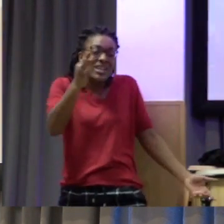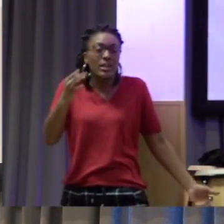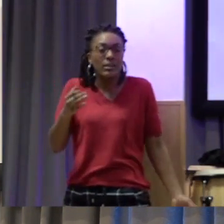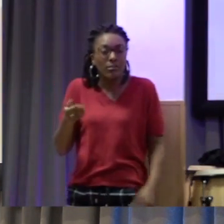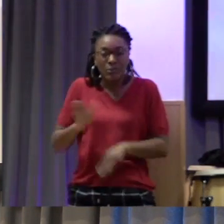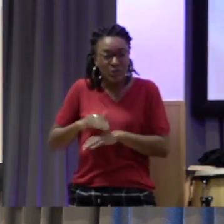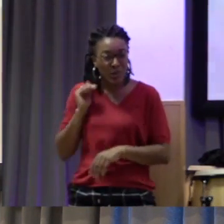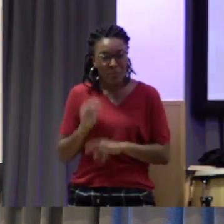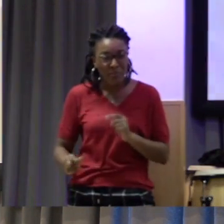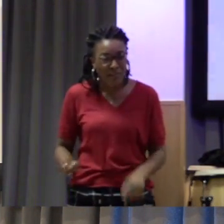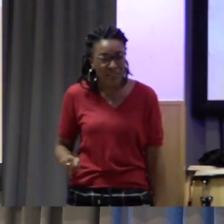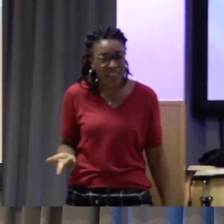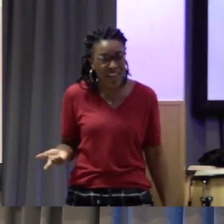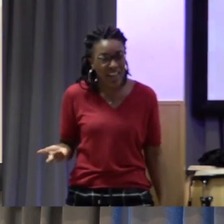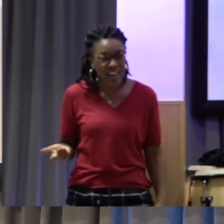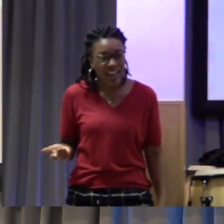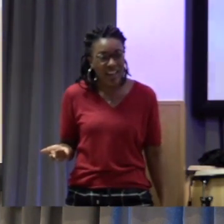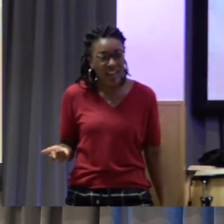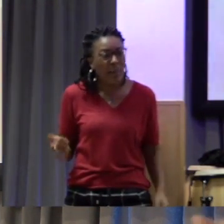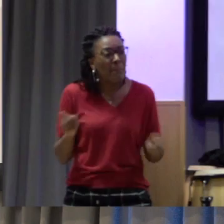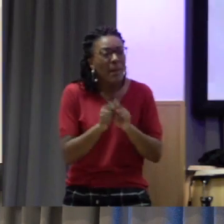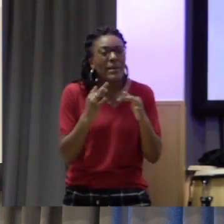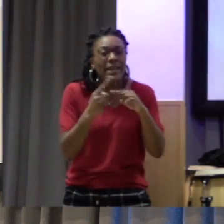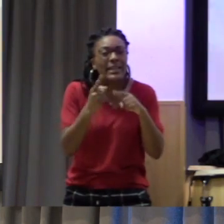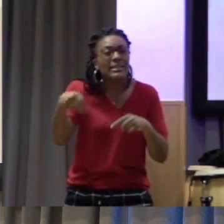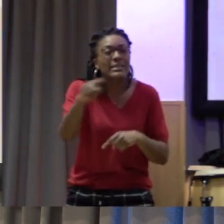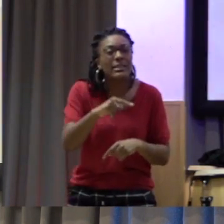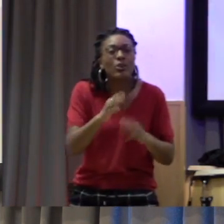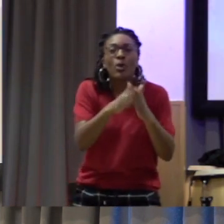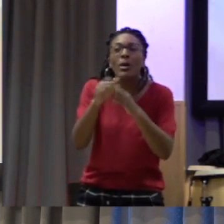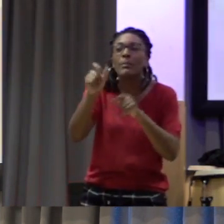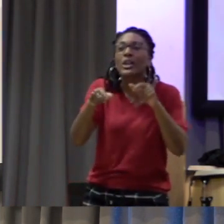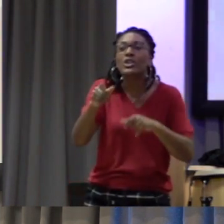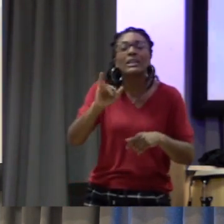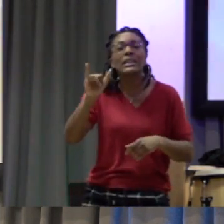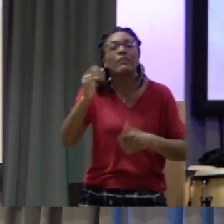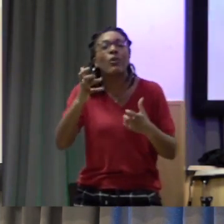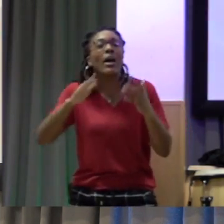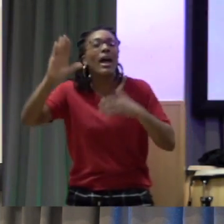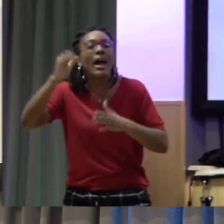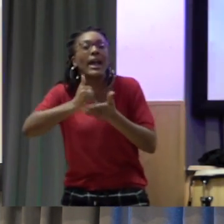Hein. Dans l'église, quand on demande un service, il y a plusieurs qui lèvent, oh, je serai là.